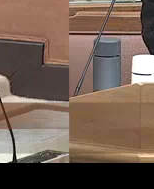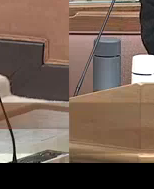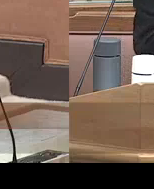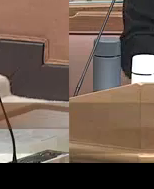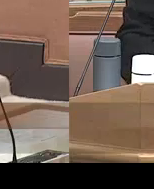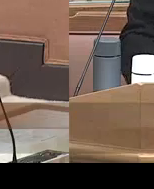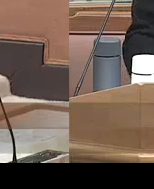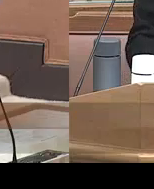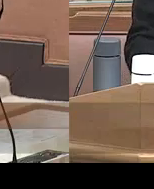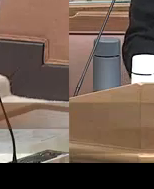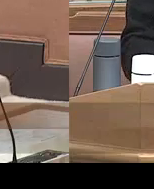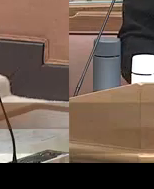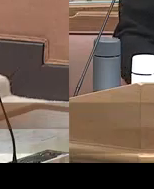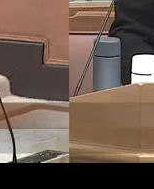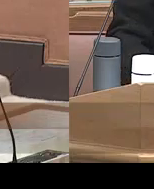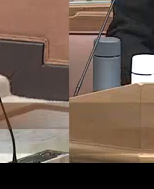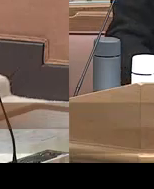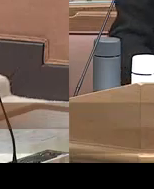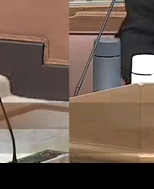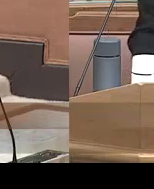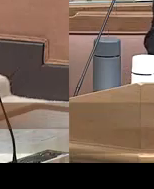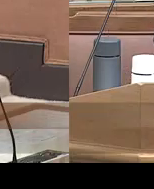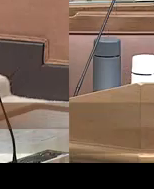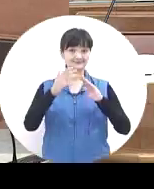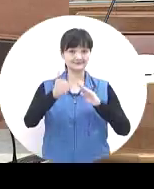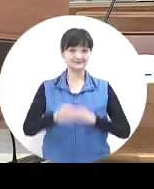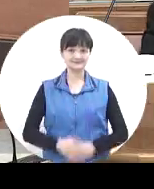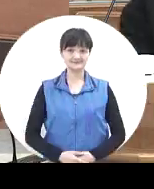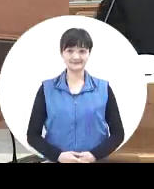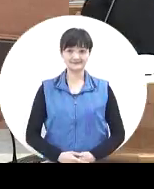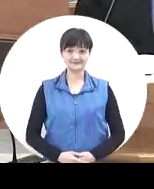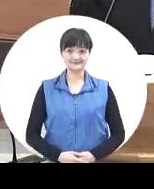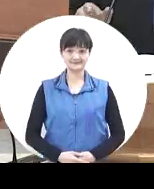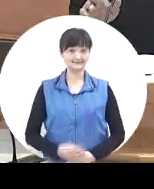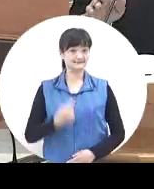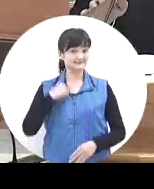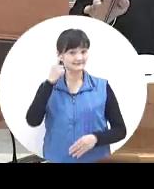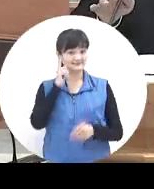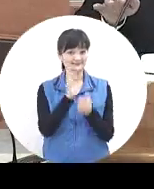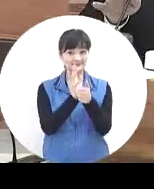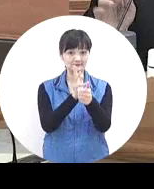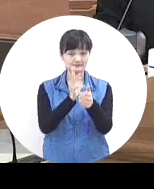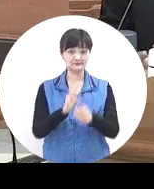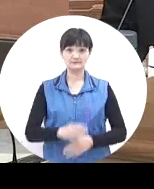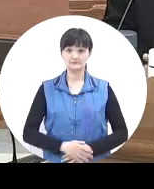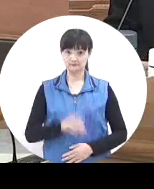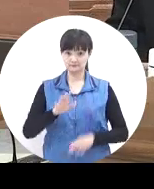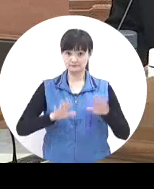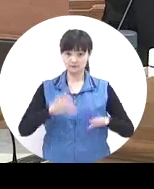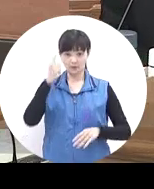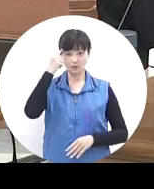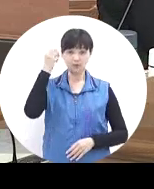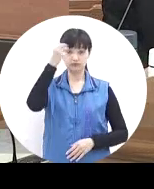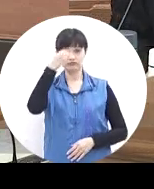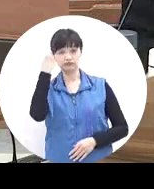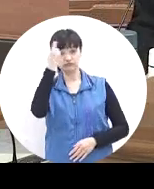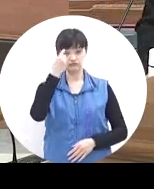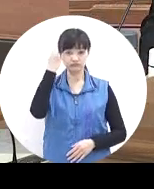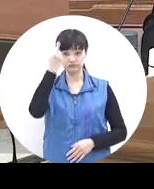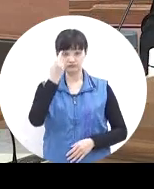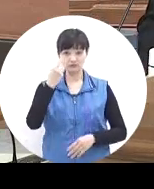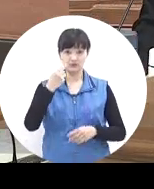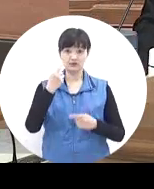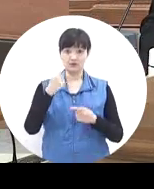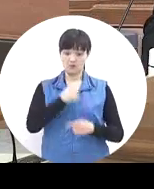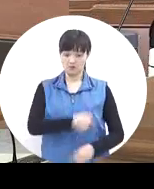好。 我来啊，开始了。 来，市长。市长，我现在先请教你，有没有头晕啊，还是体温升高的状